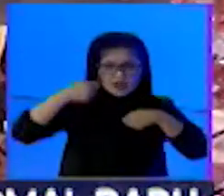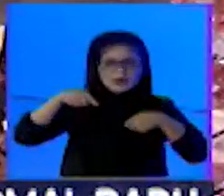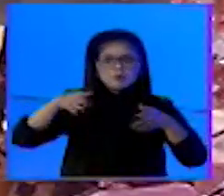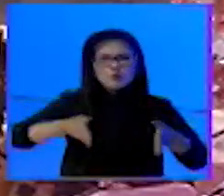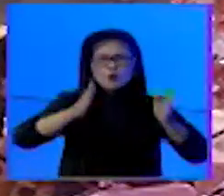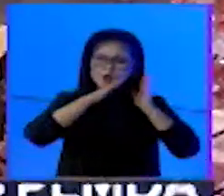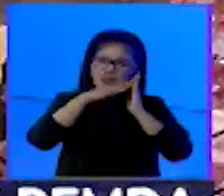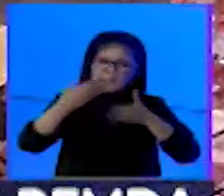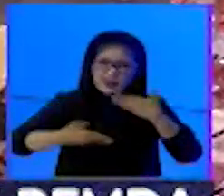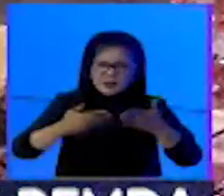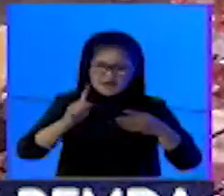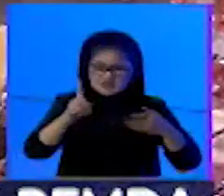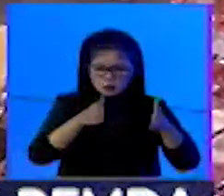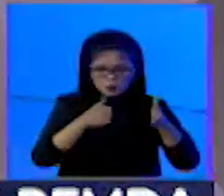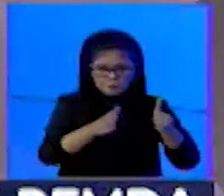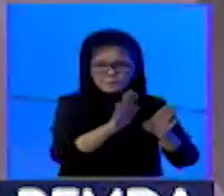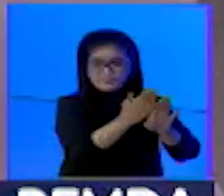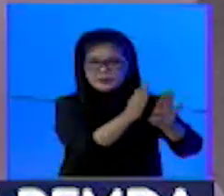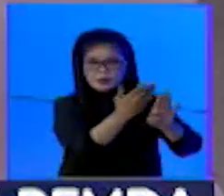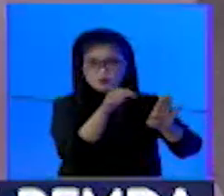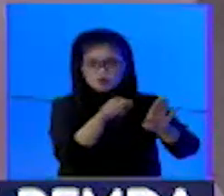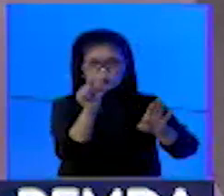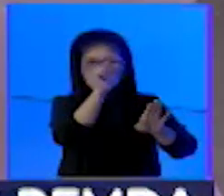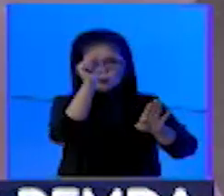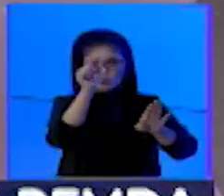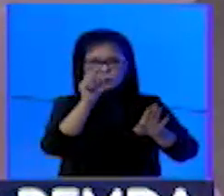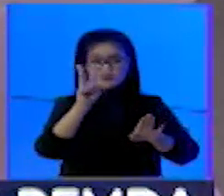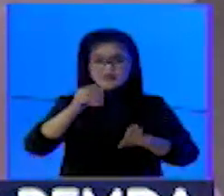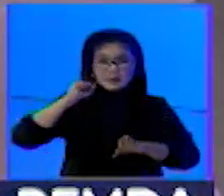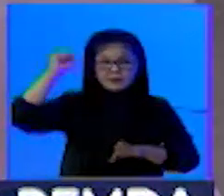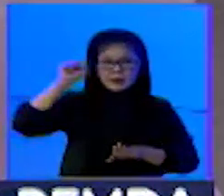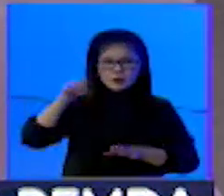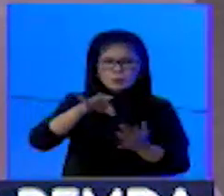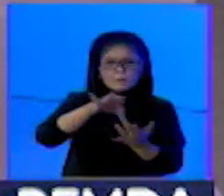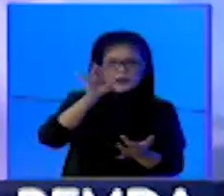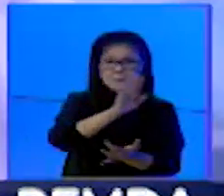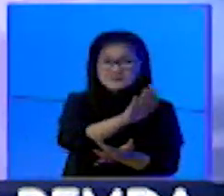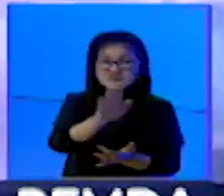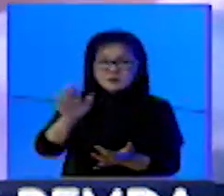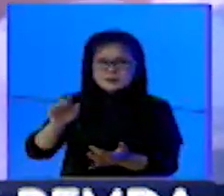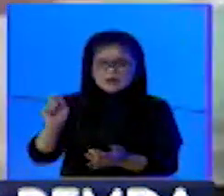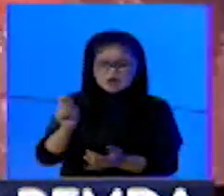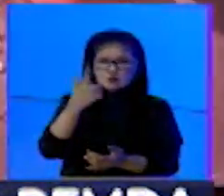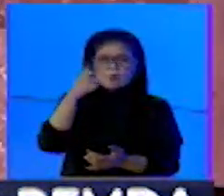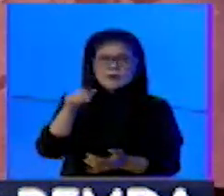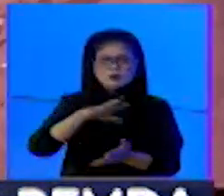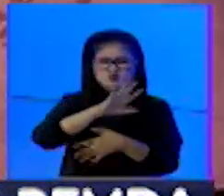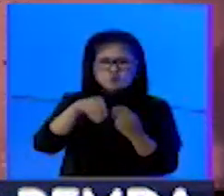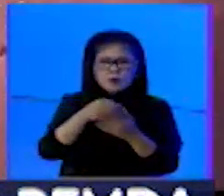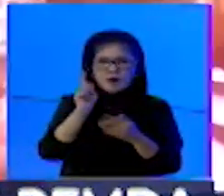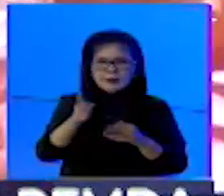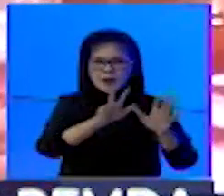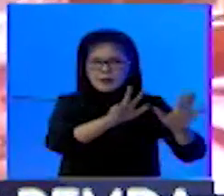wisata, dan transportasi umum. 3 pemenang akan dipilih dari masing-masing sektor kehidupan sehingga total